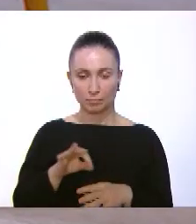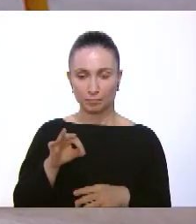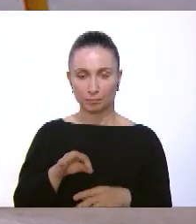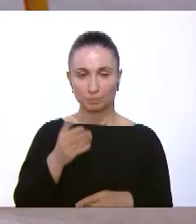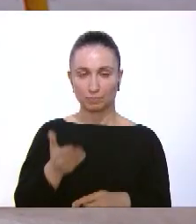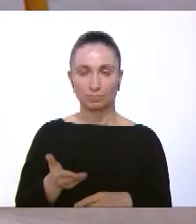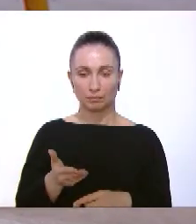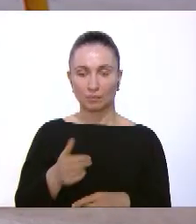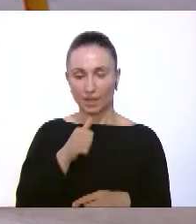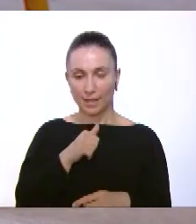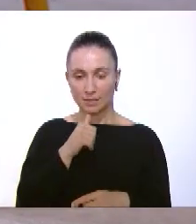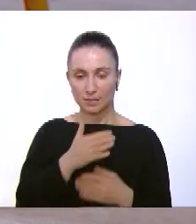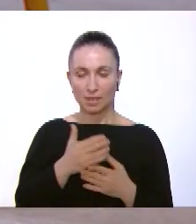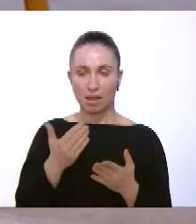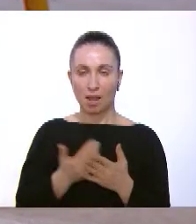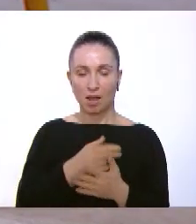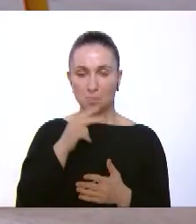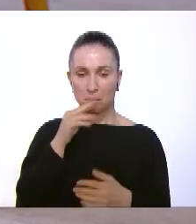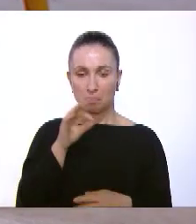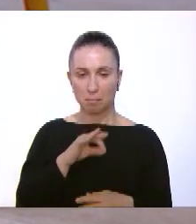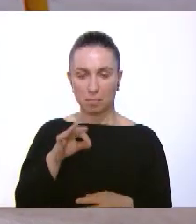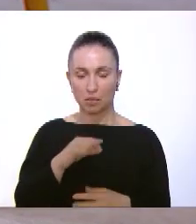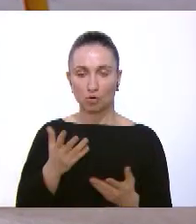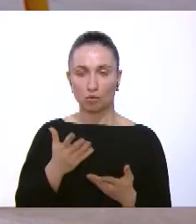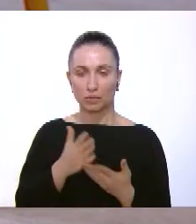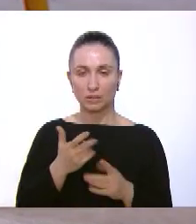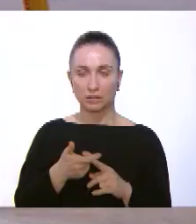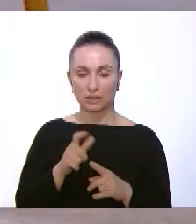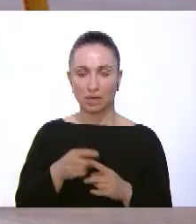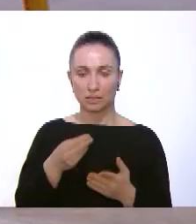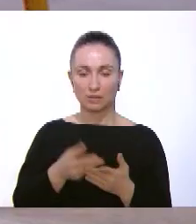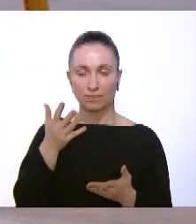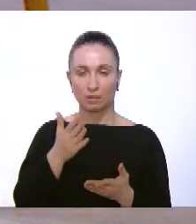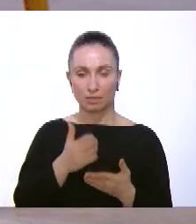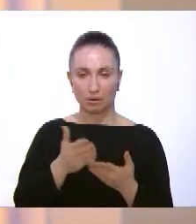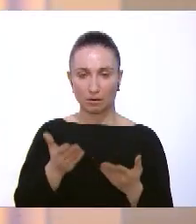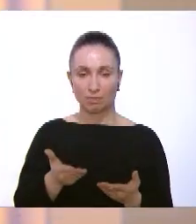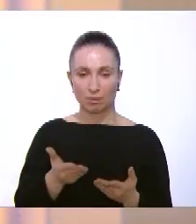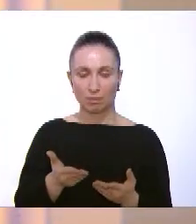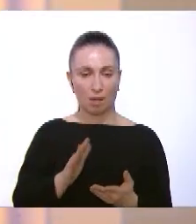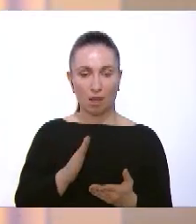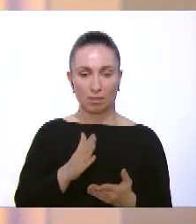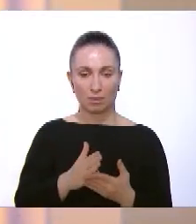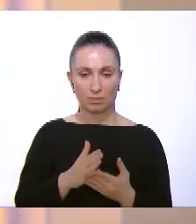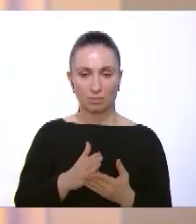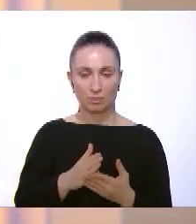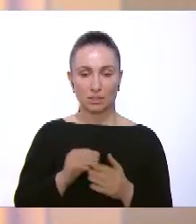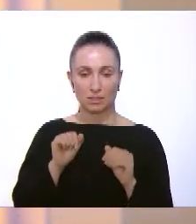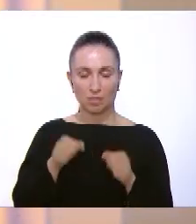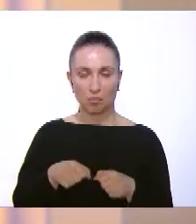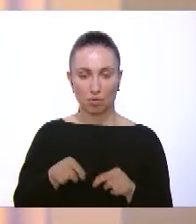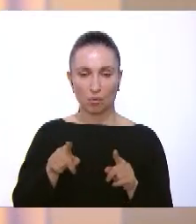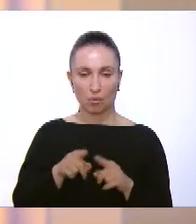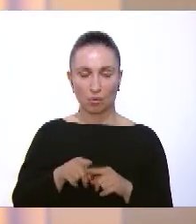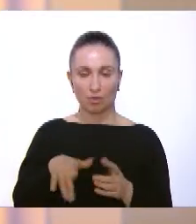სრულფასოვანი ტესტისა, ახალი მედიკამენტებისა, რომელიც ძალიან ძვირია, არ არის იქ საშუალება, თუნდაც